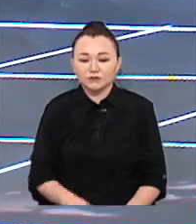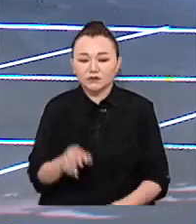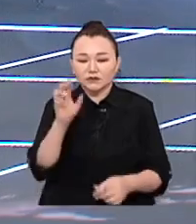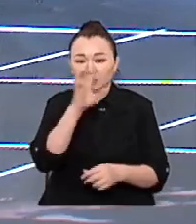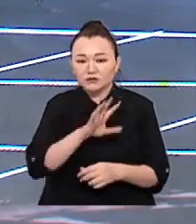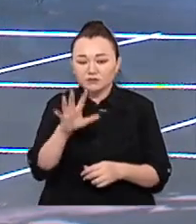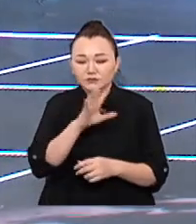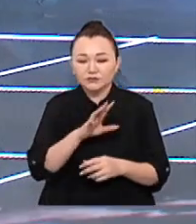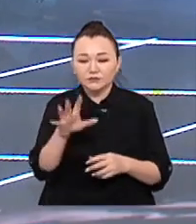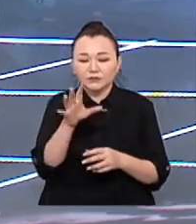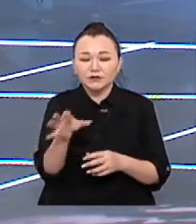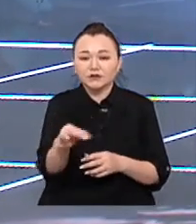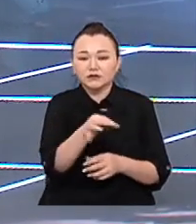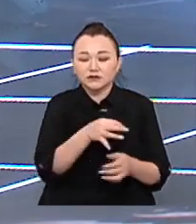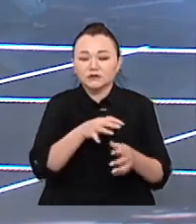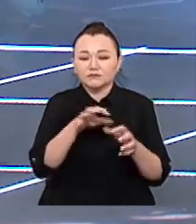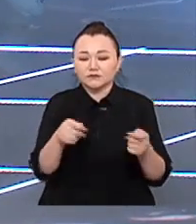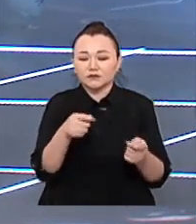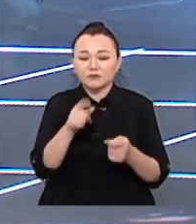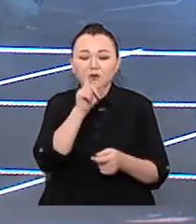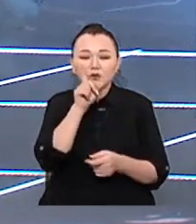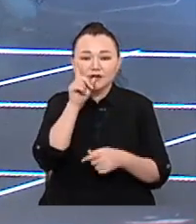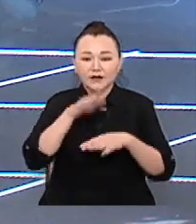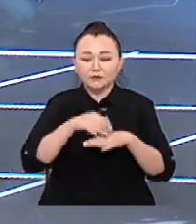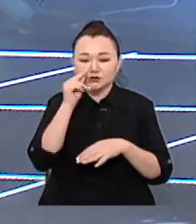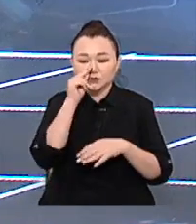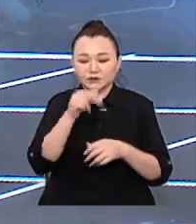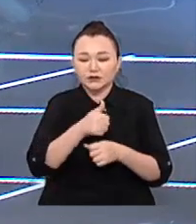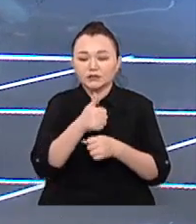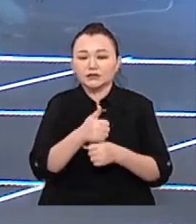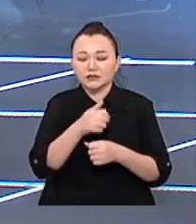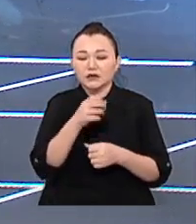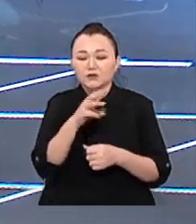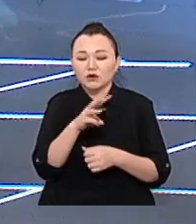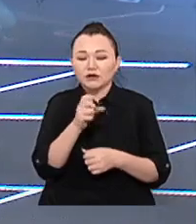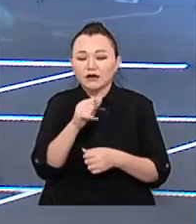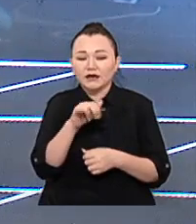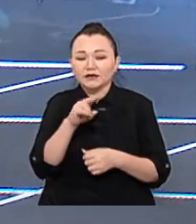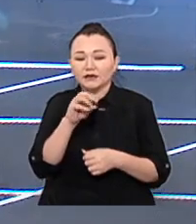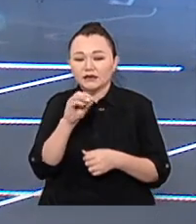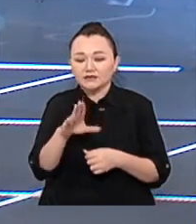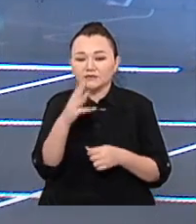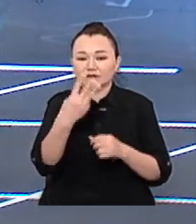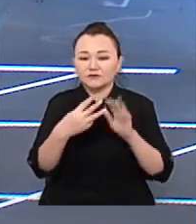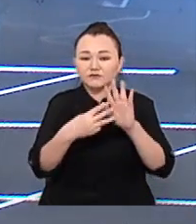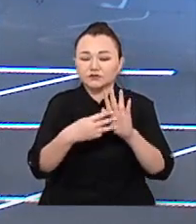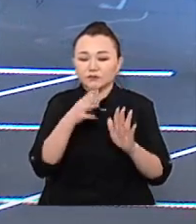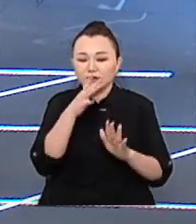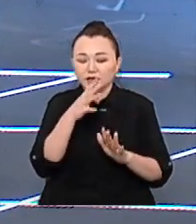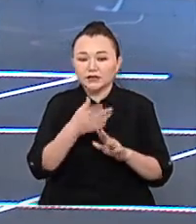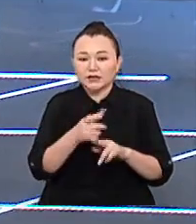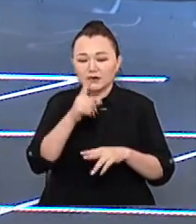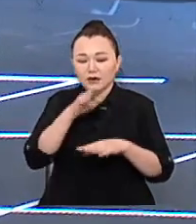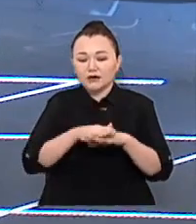Еліміздегі өңірлерді басқаратын ең жас әкім Шымкент қаласының басшысы Мұрат Әйтенов екен. Ол 38 жасында осы